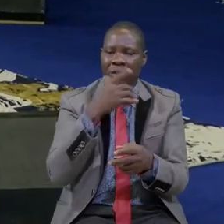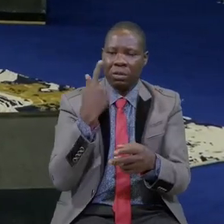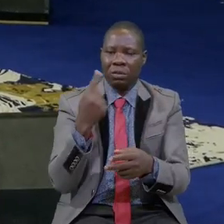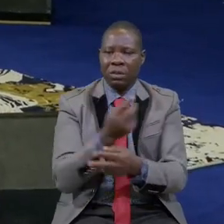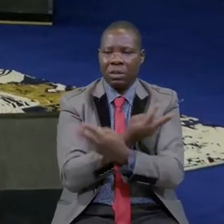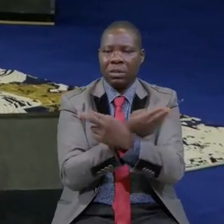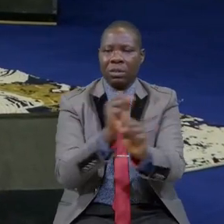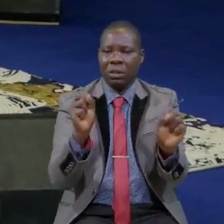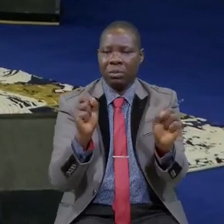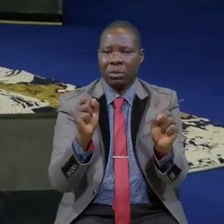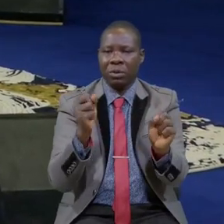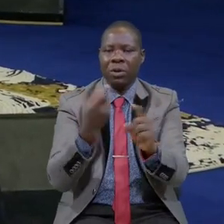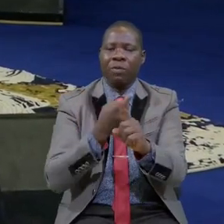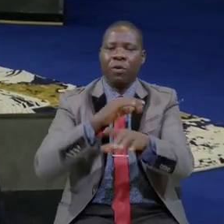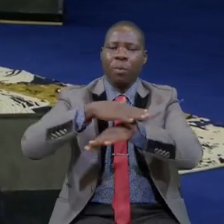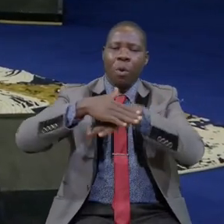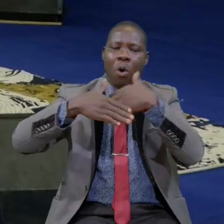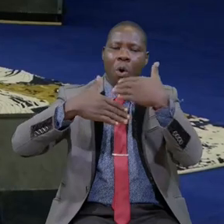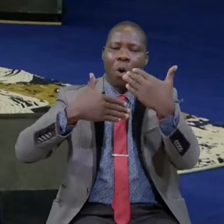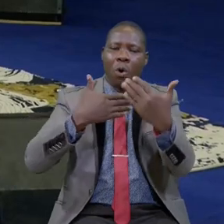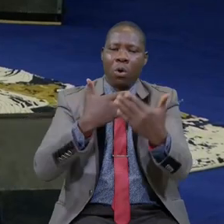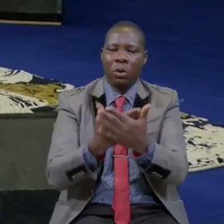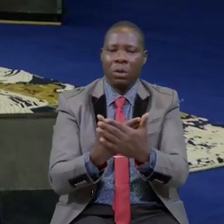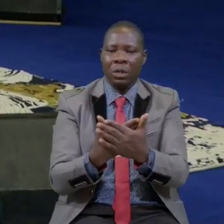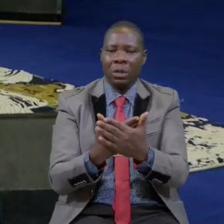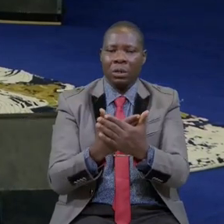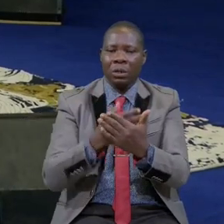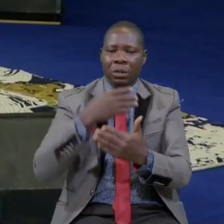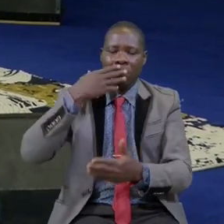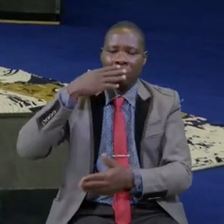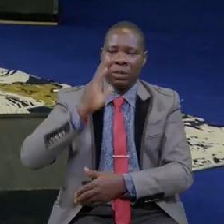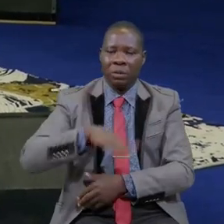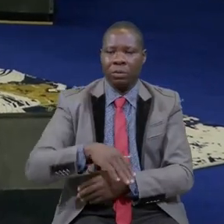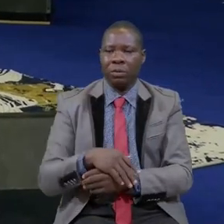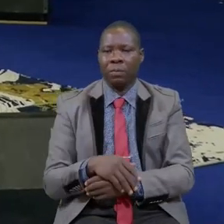de toutes les abominations. Vous voyez,